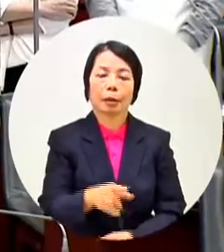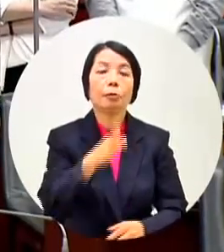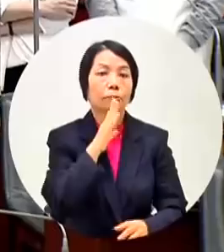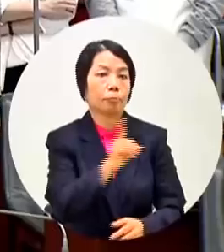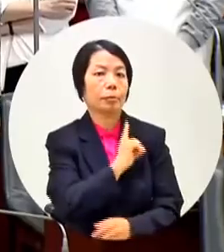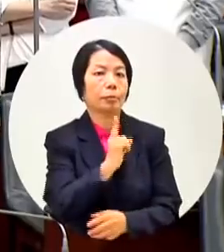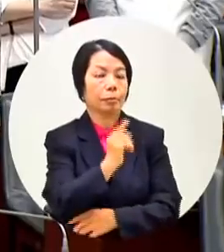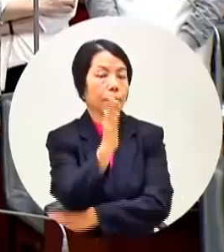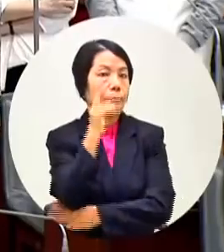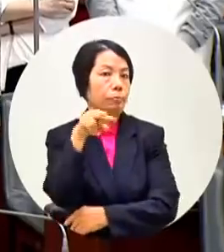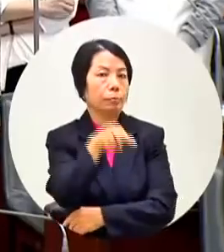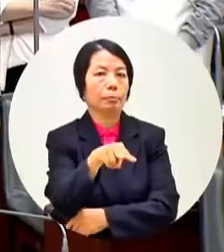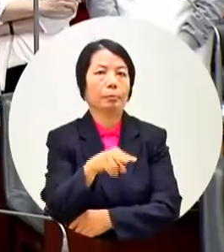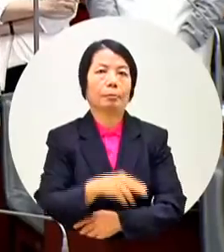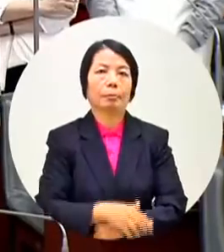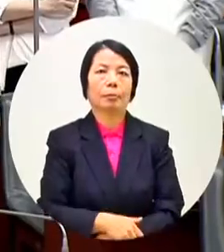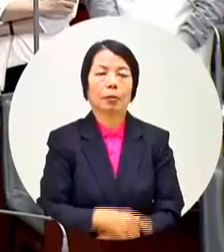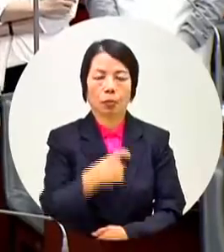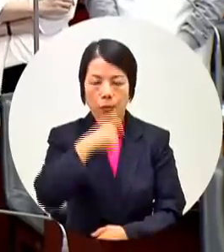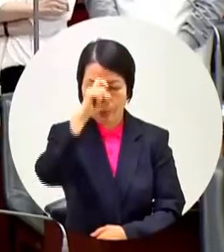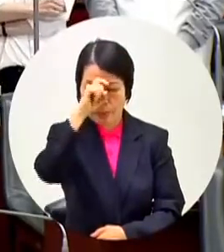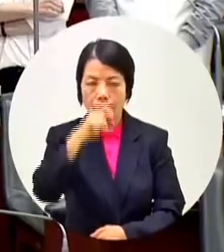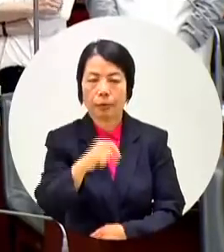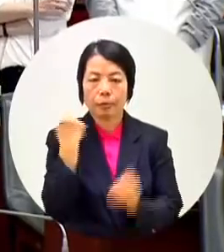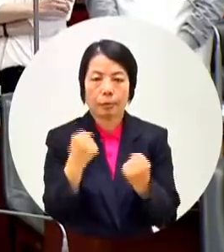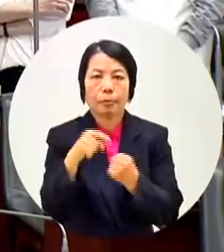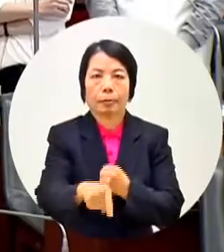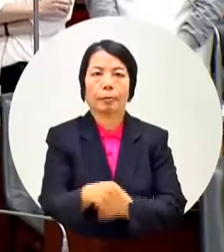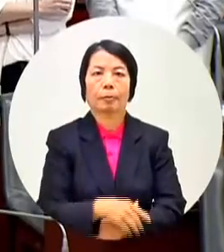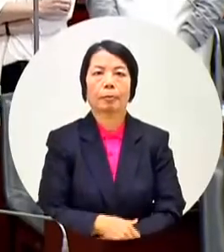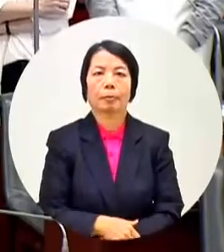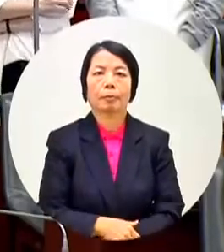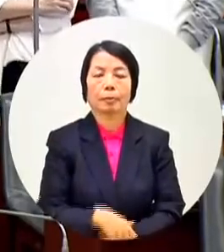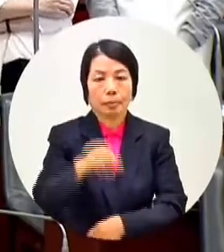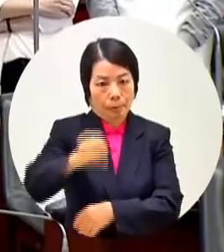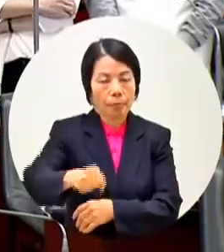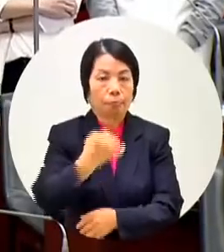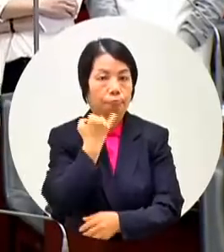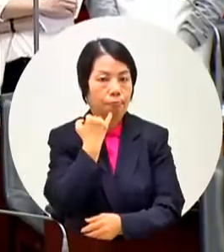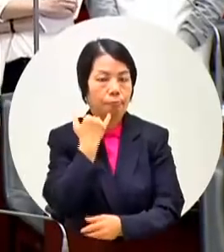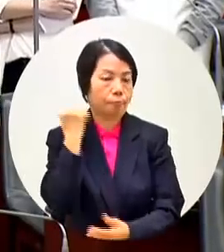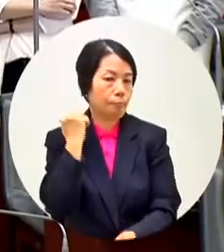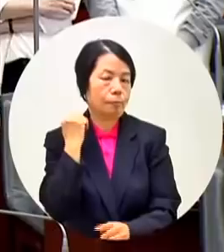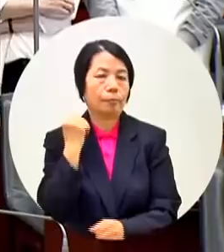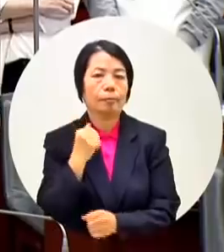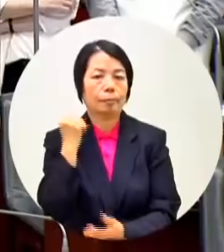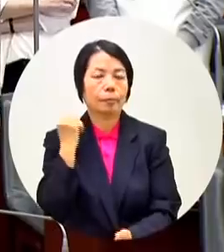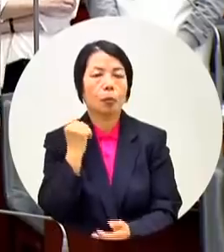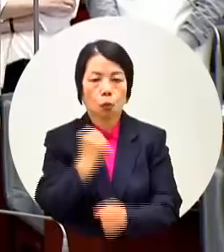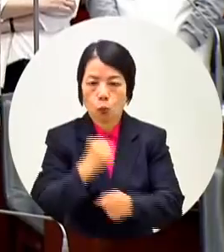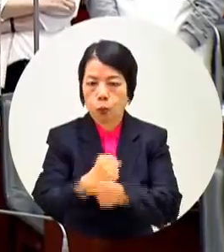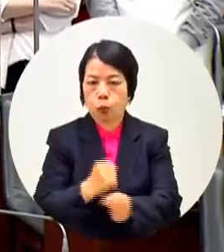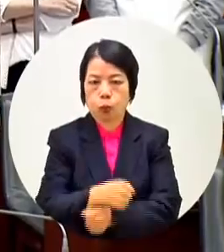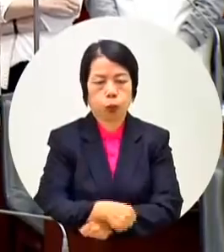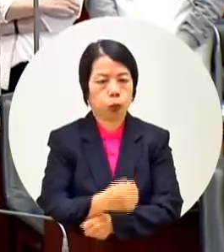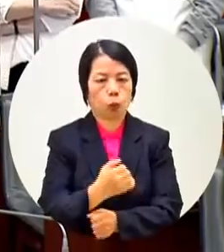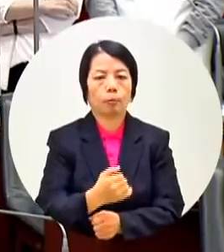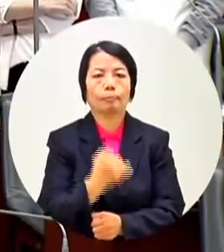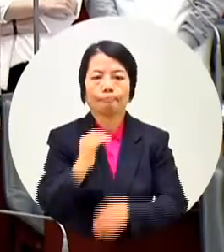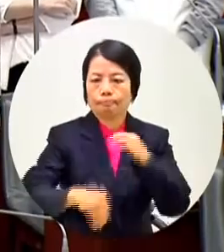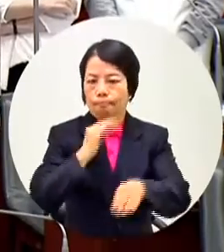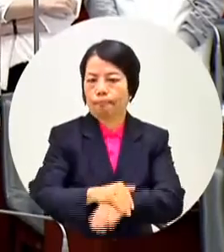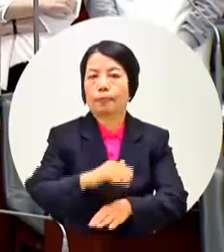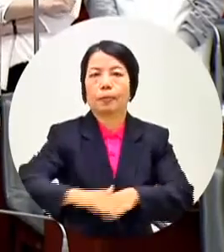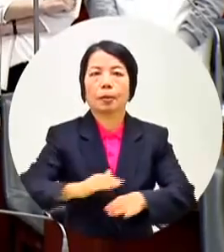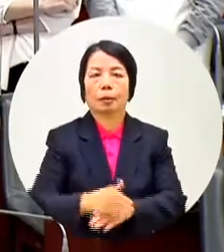希望你在这里。承诺做到，我当然希望，但是你要向高雄市民在议事厅承